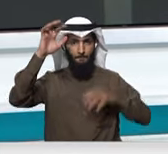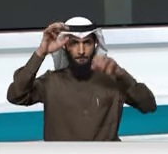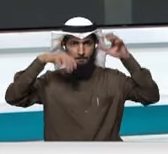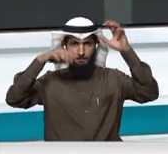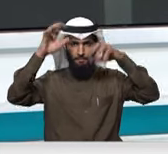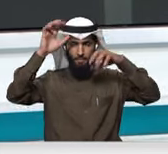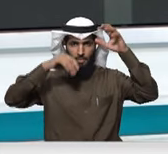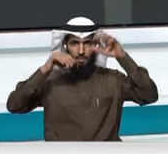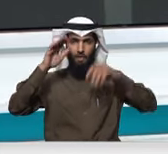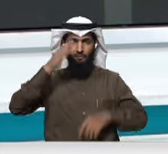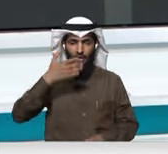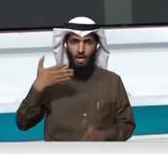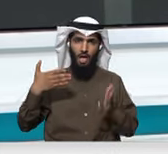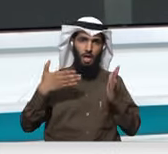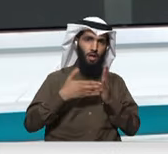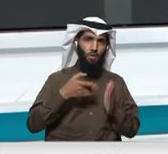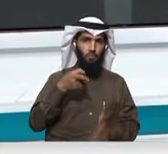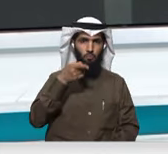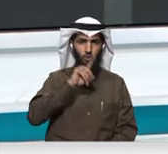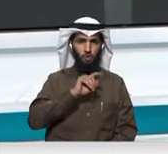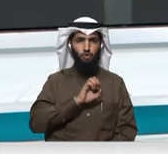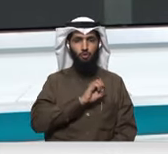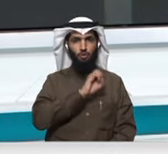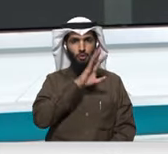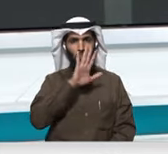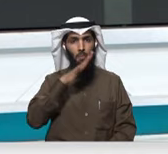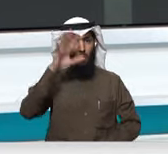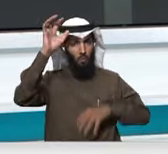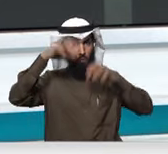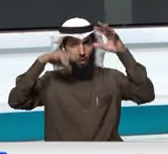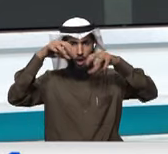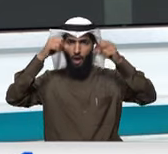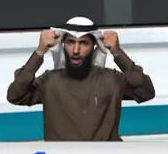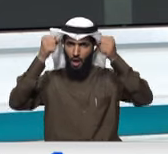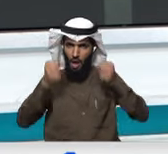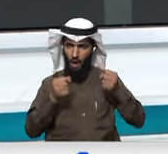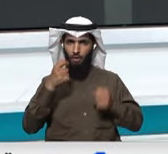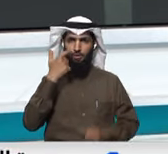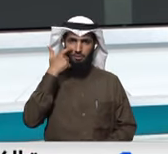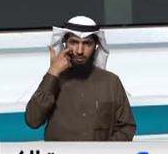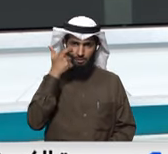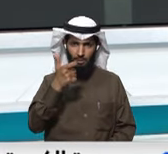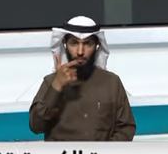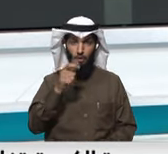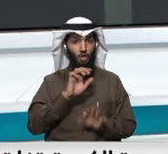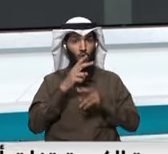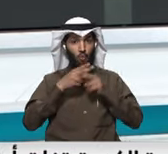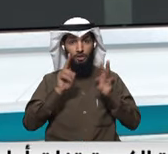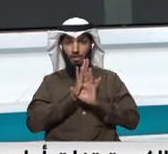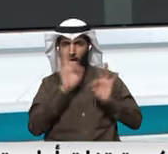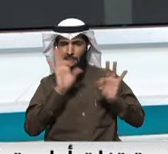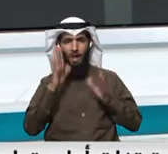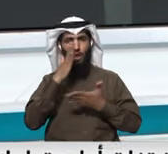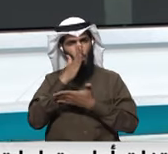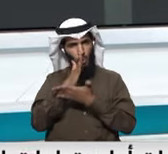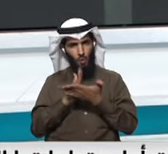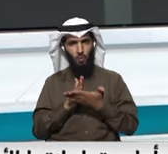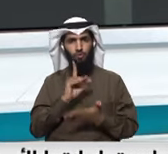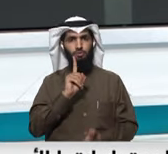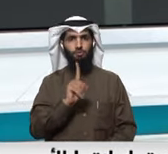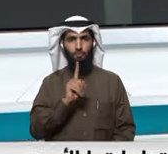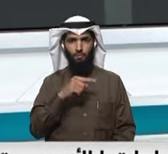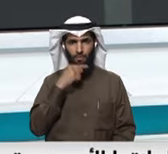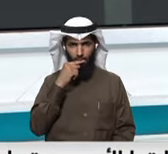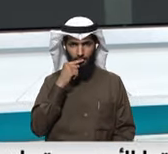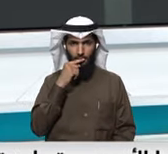ويانا حتى ساعات الصباح الاولى فرص الغزاره موجوده الليله على بعض المناطق محدوده على بعض المناطق كميات الامطار متفاوته من